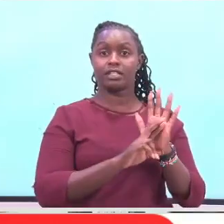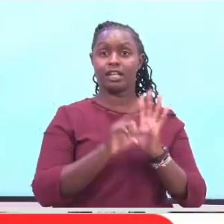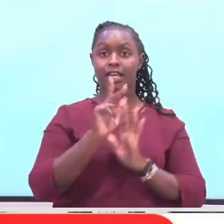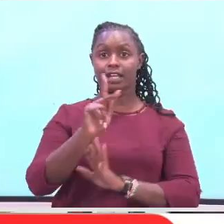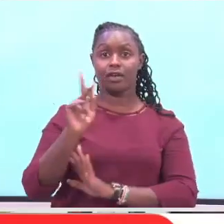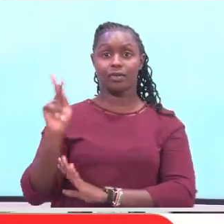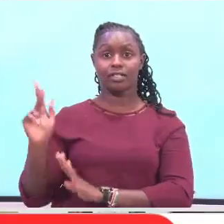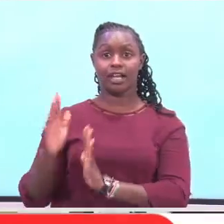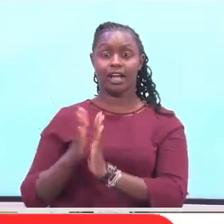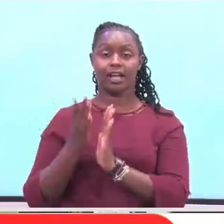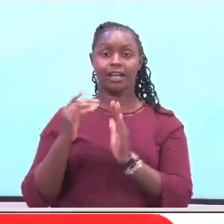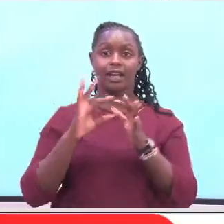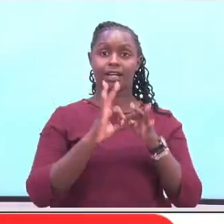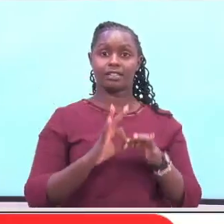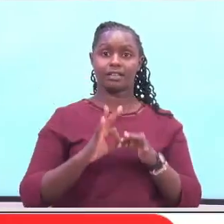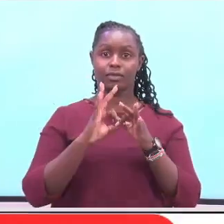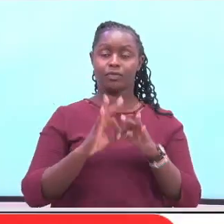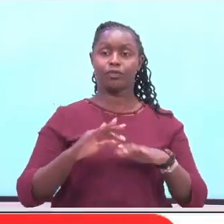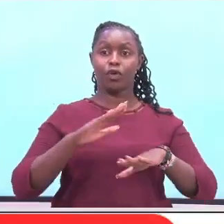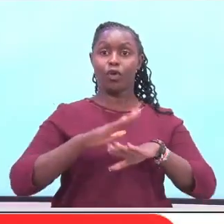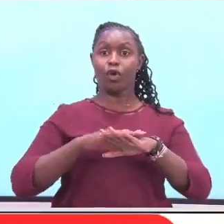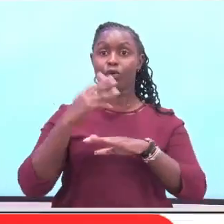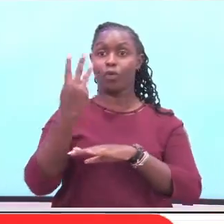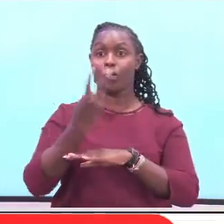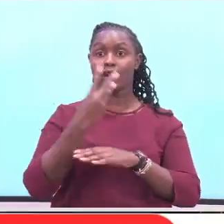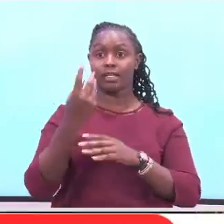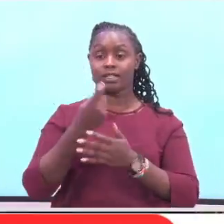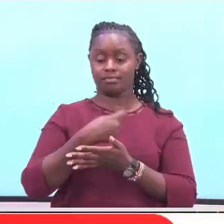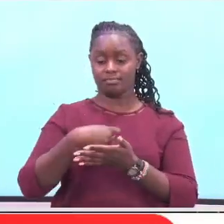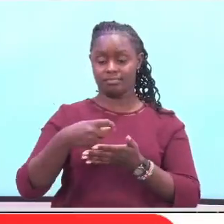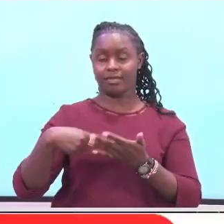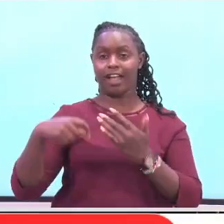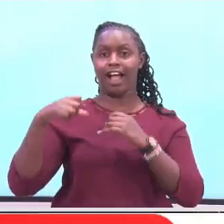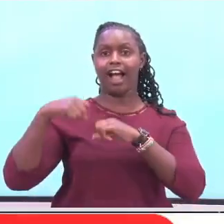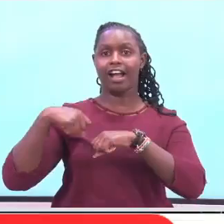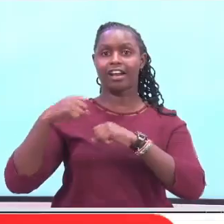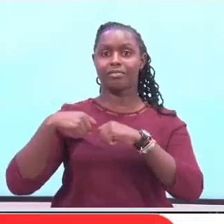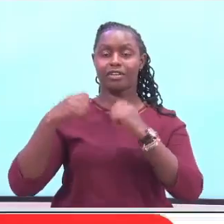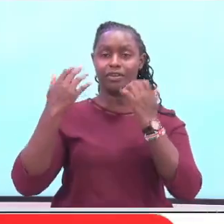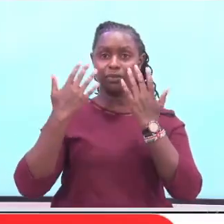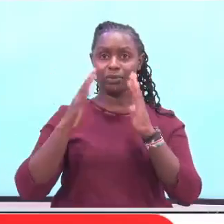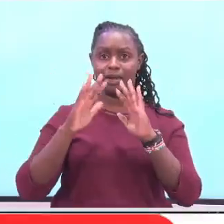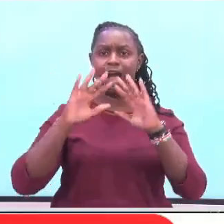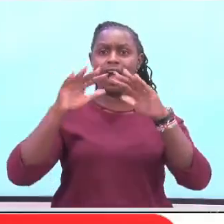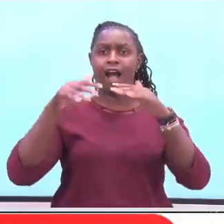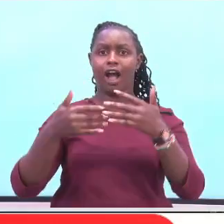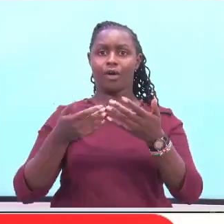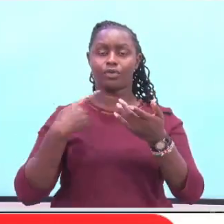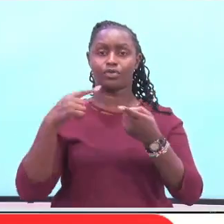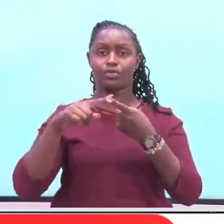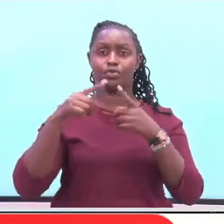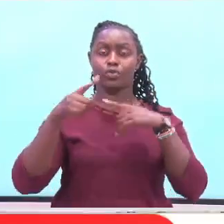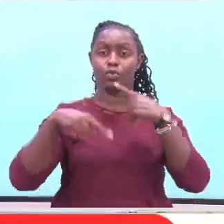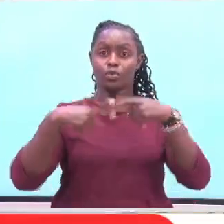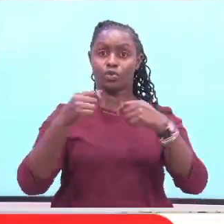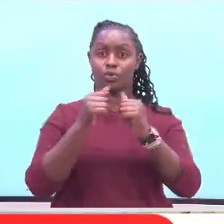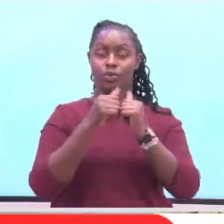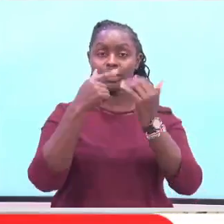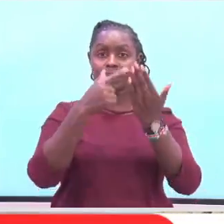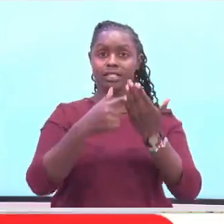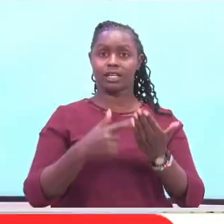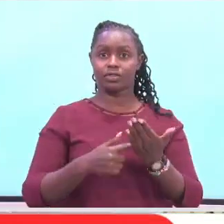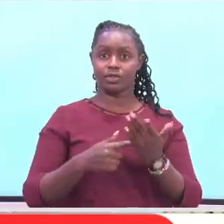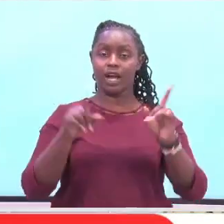Jumatano ilitia saini mkataba wa maelewano jinsi kuendesha mazungumzo na ajenda ya mazungumzo hayo.